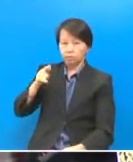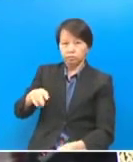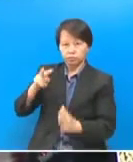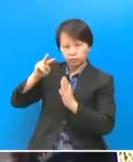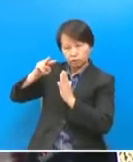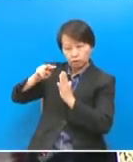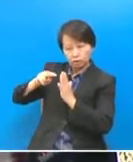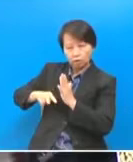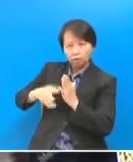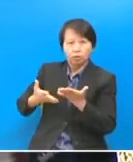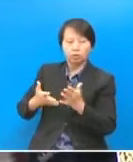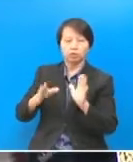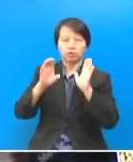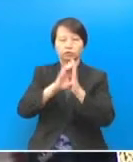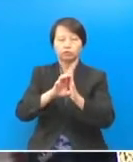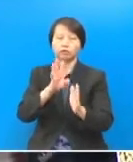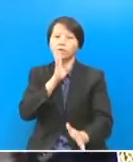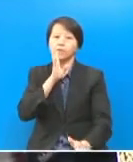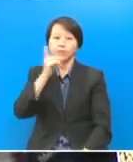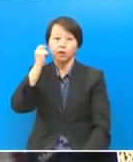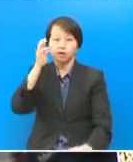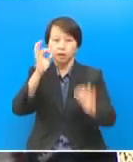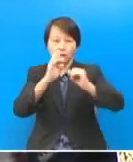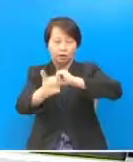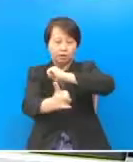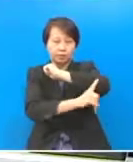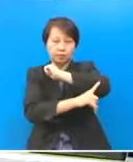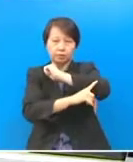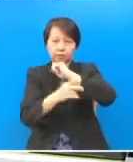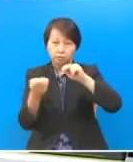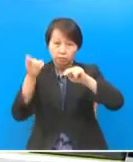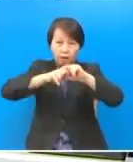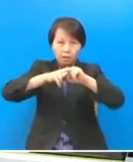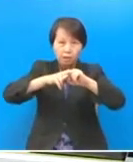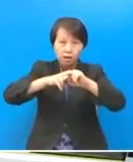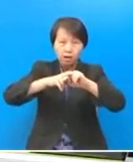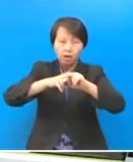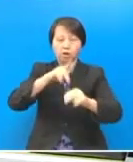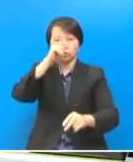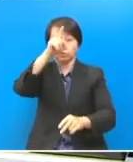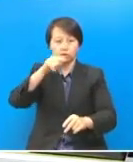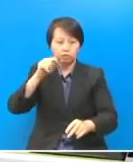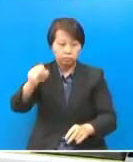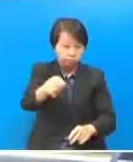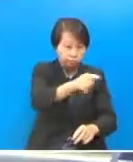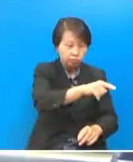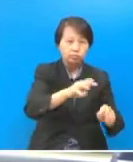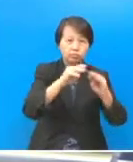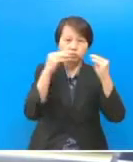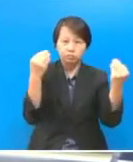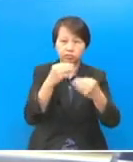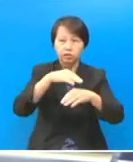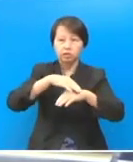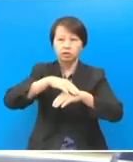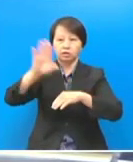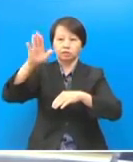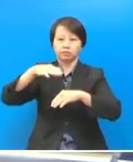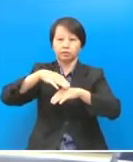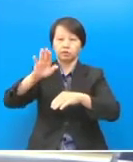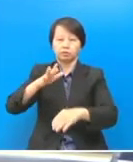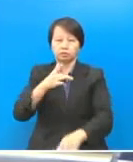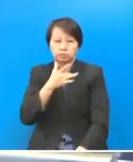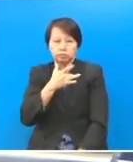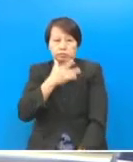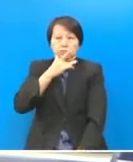contoh yang disebutkan tadi setirnya kompaun perlu ditingkatkan untuk memastikan kita-kita ini lebih lebih